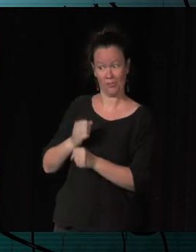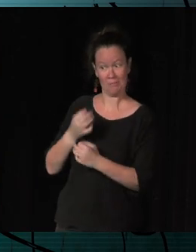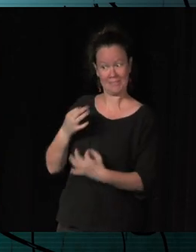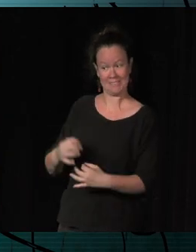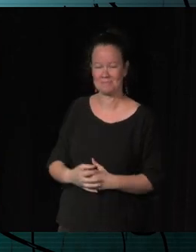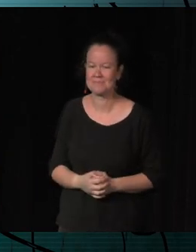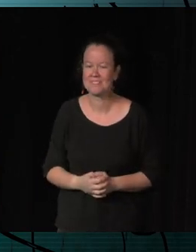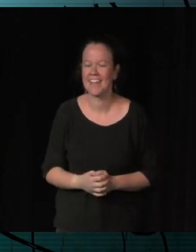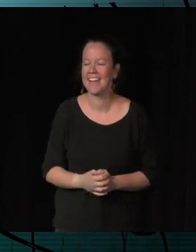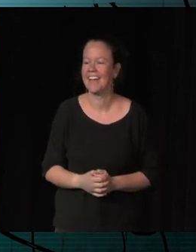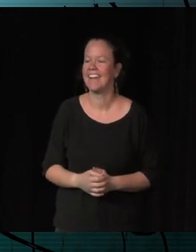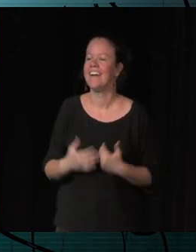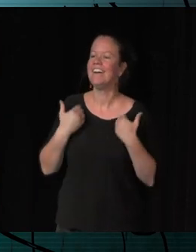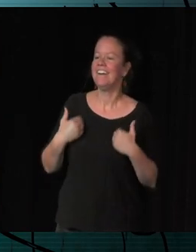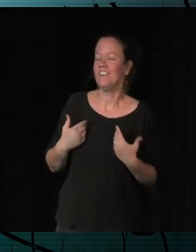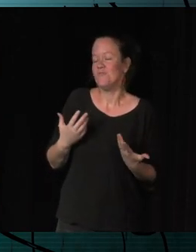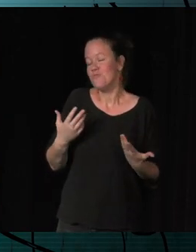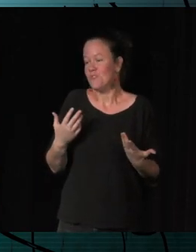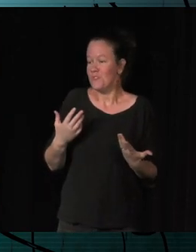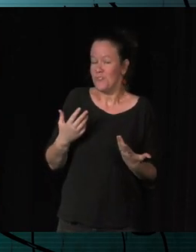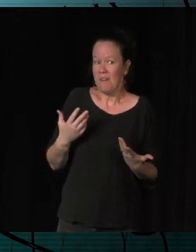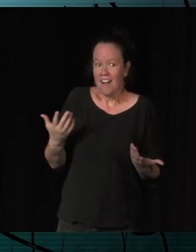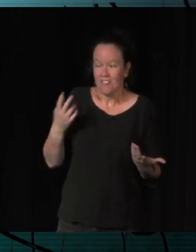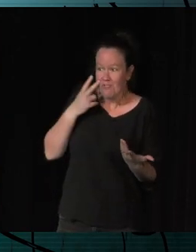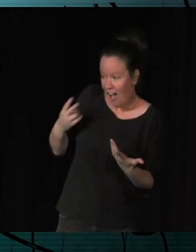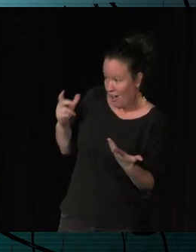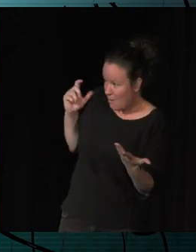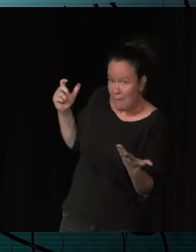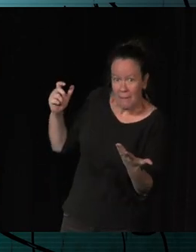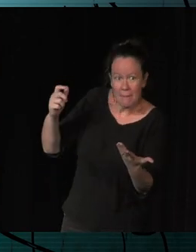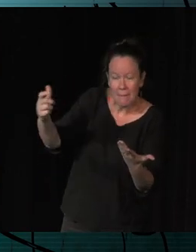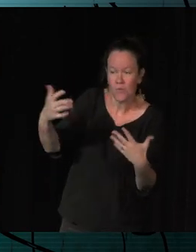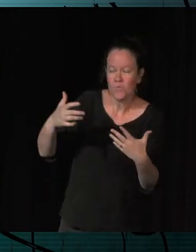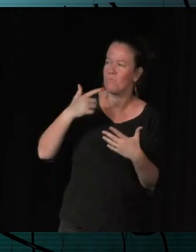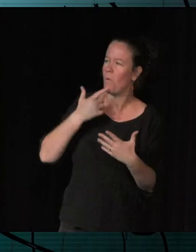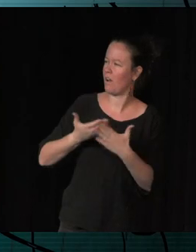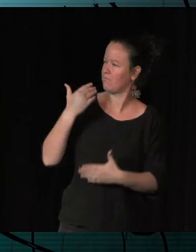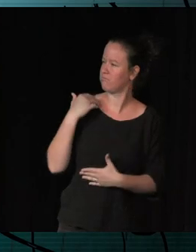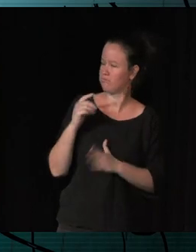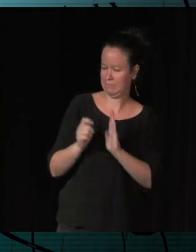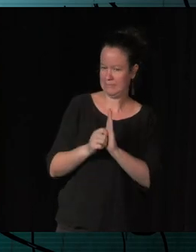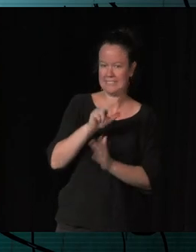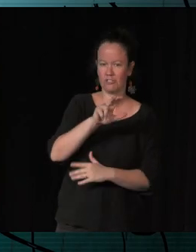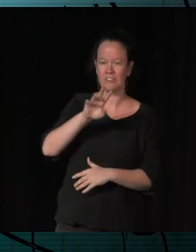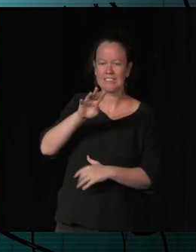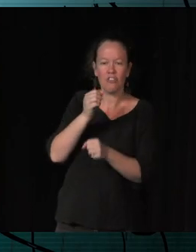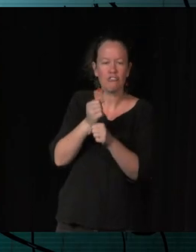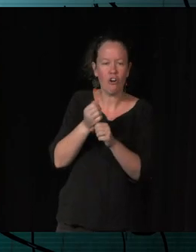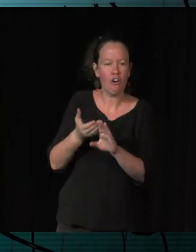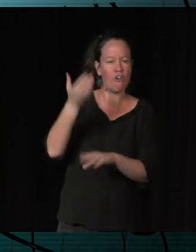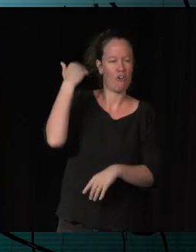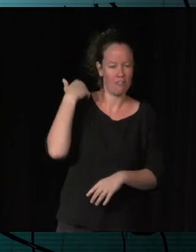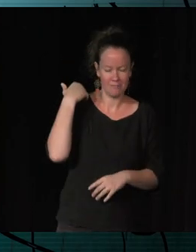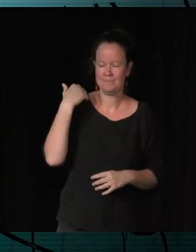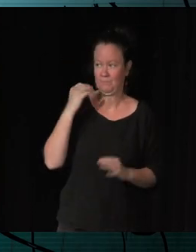euh ben c'est pas c'est pas évident parce que il y a 34 ans donc ça doit faire exactement on